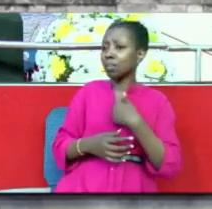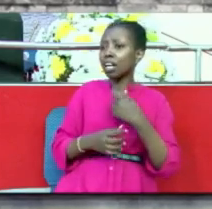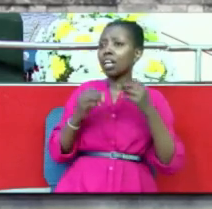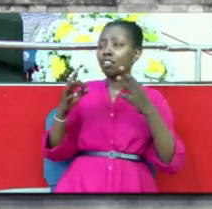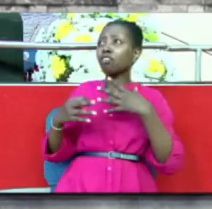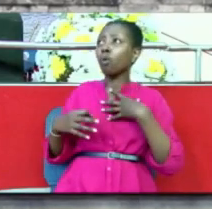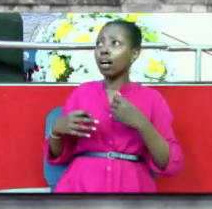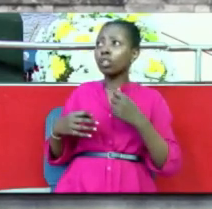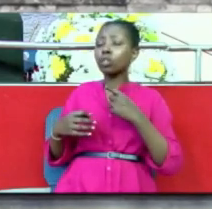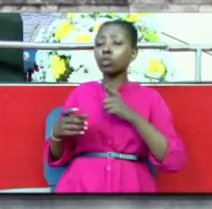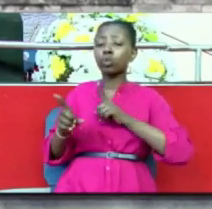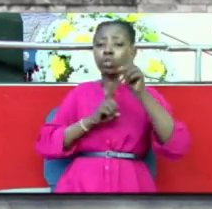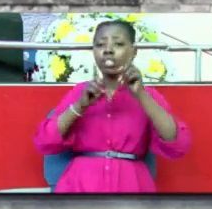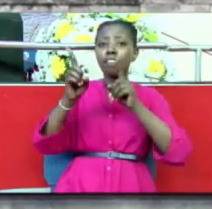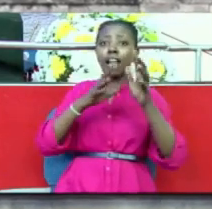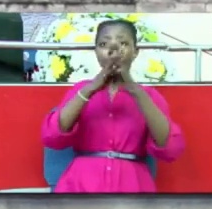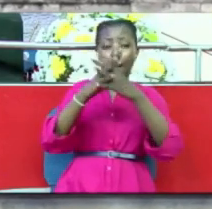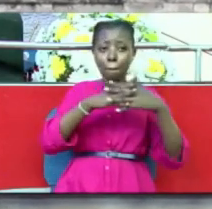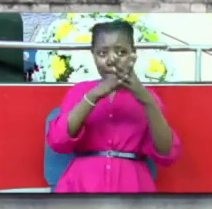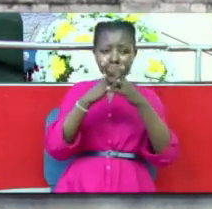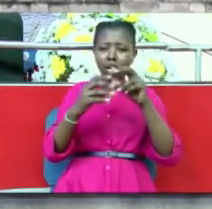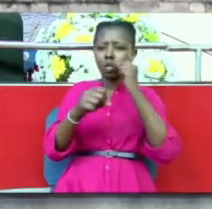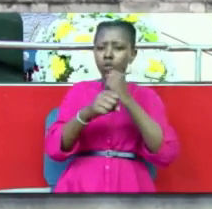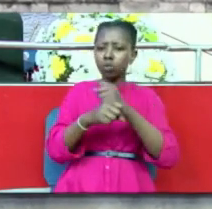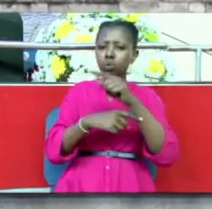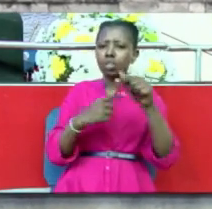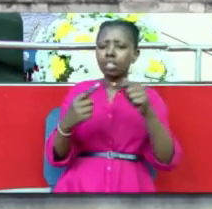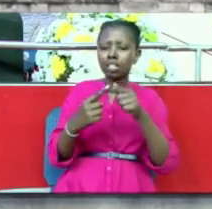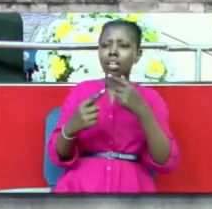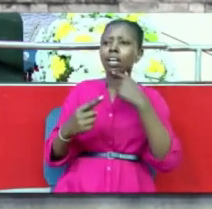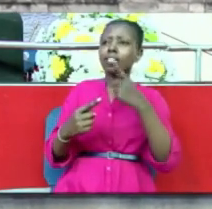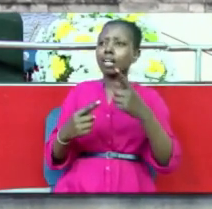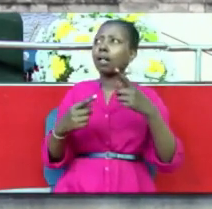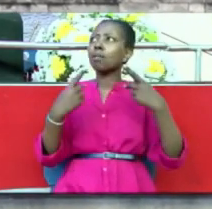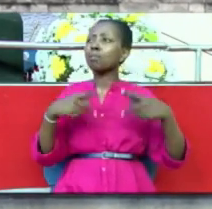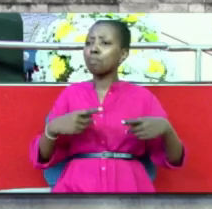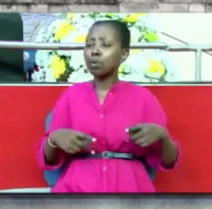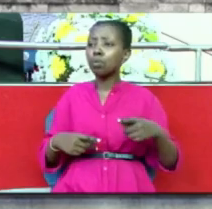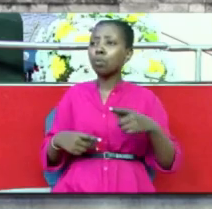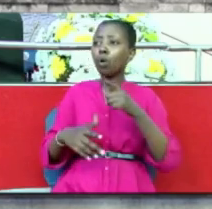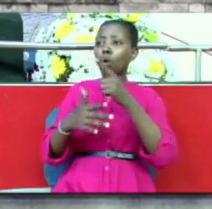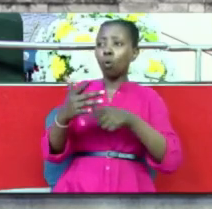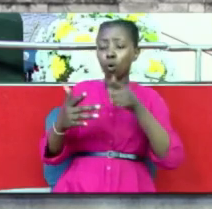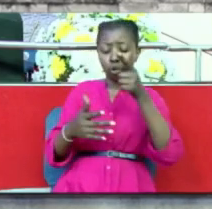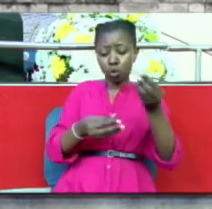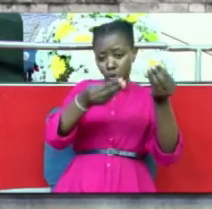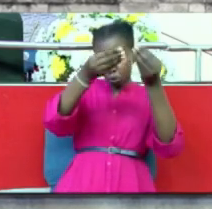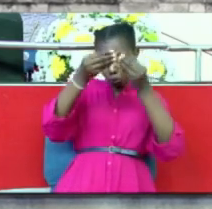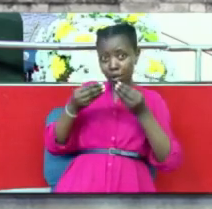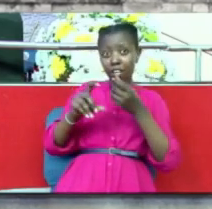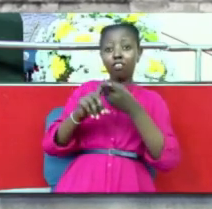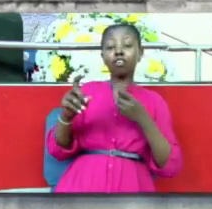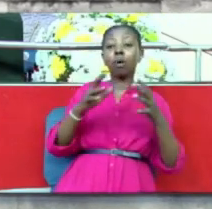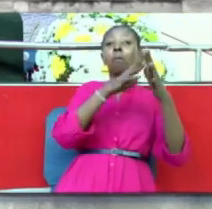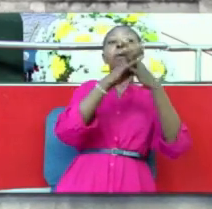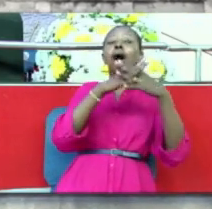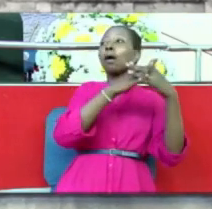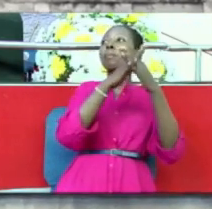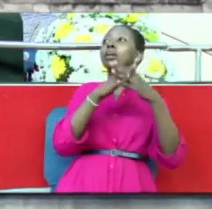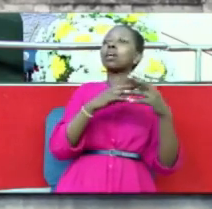American style, do this. Tell people what you are going to bring when you come back. Only